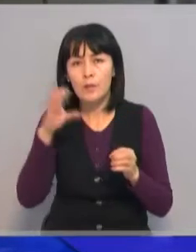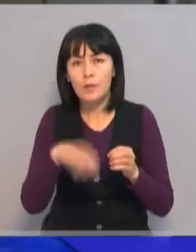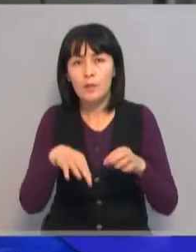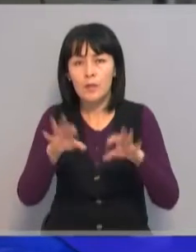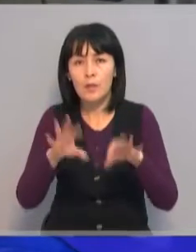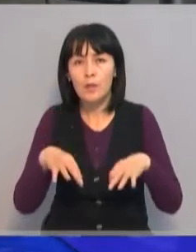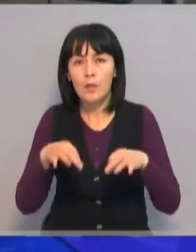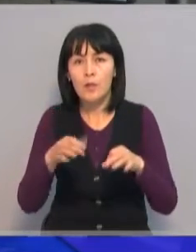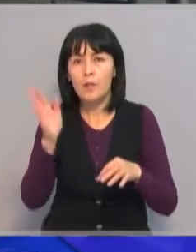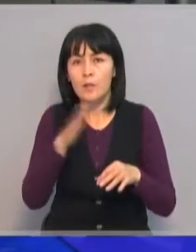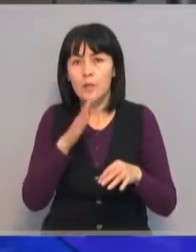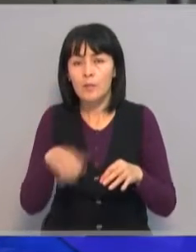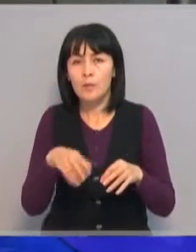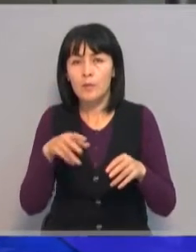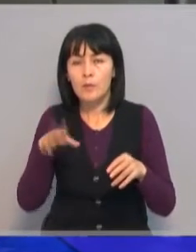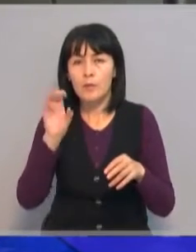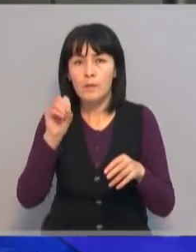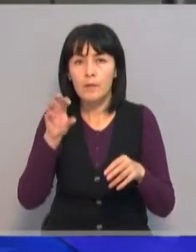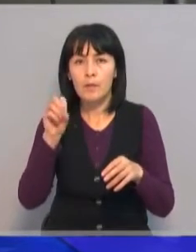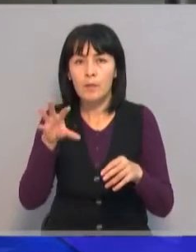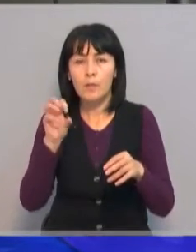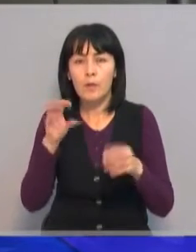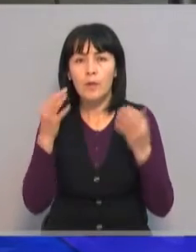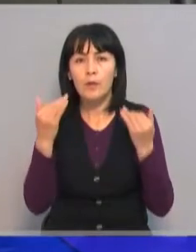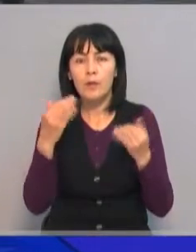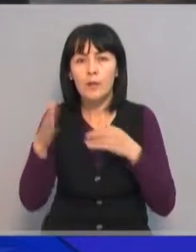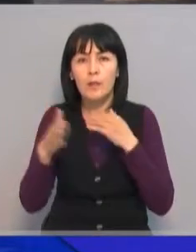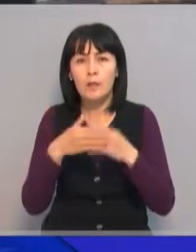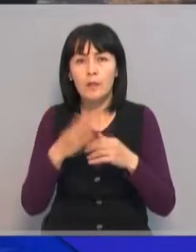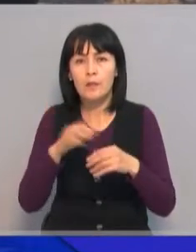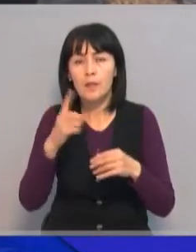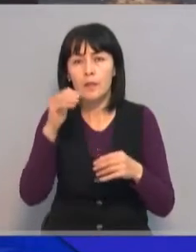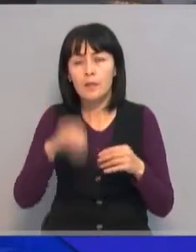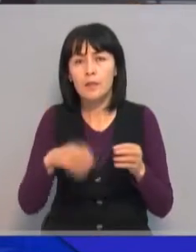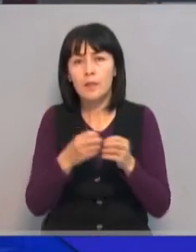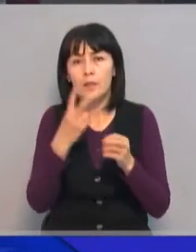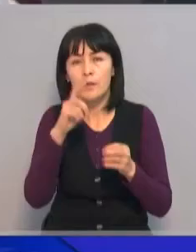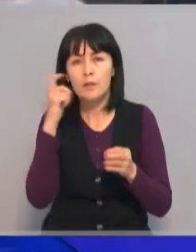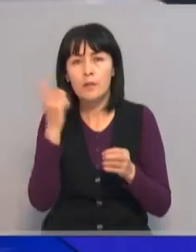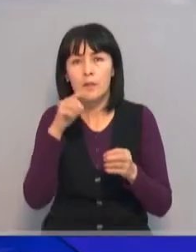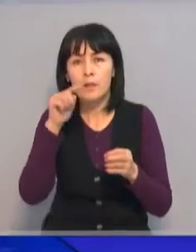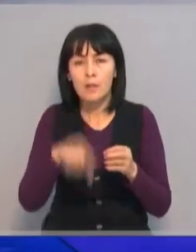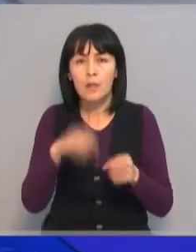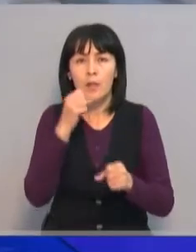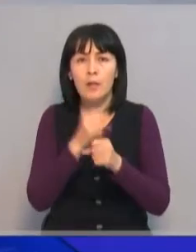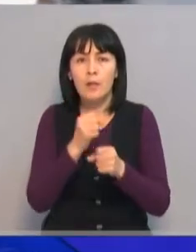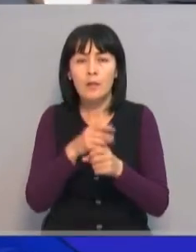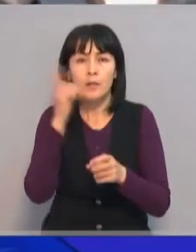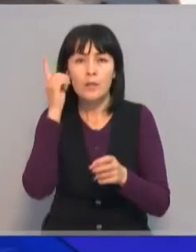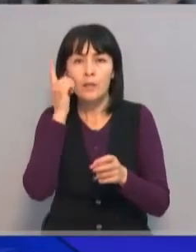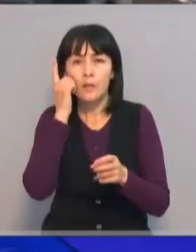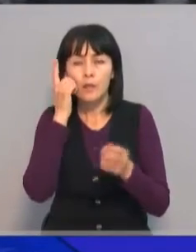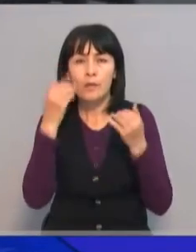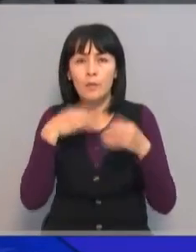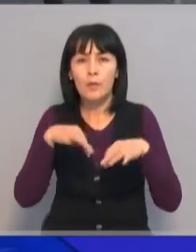проезда на запрещенную сигнал светофора. Также наказаны 1012 водителей за использование телефонами